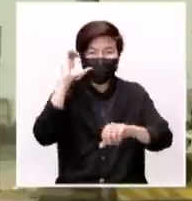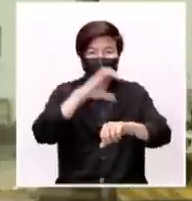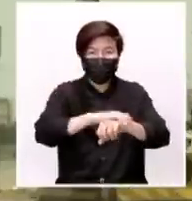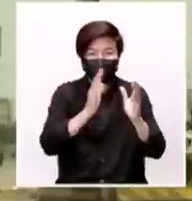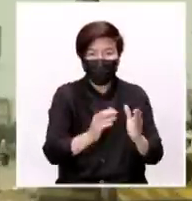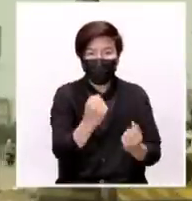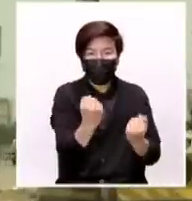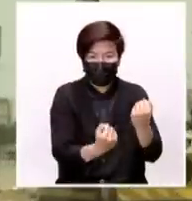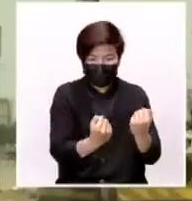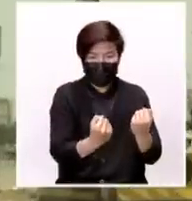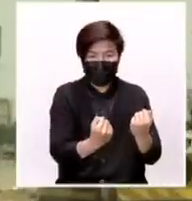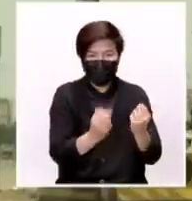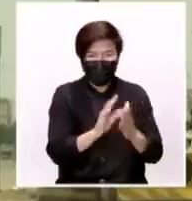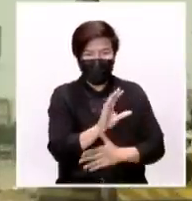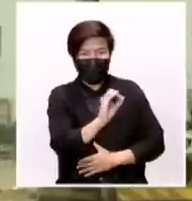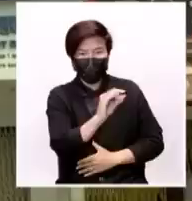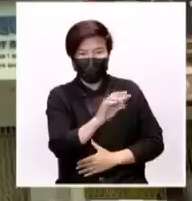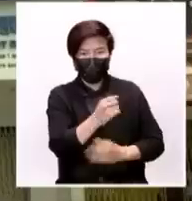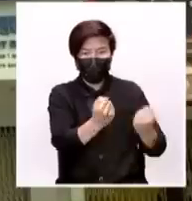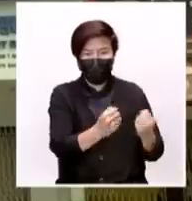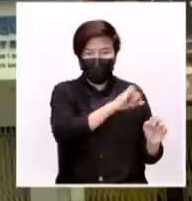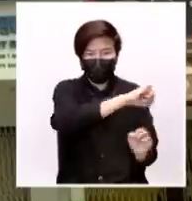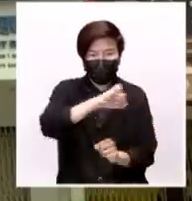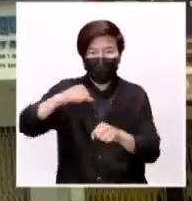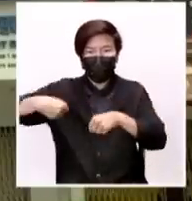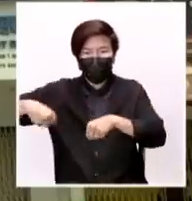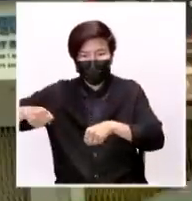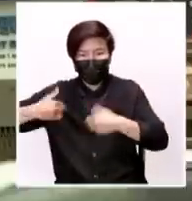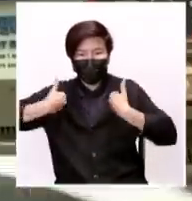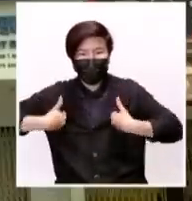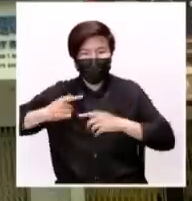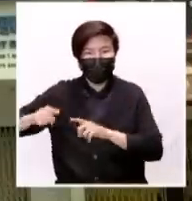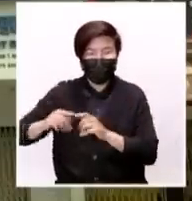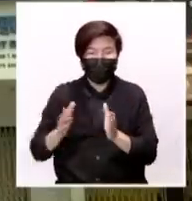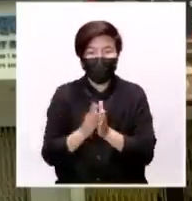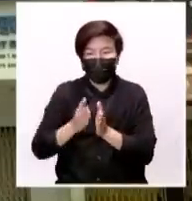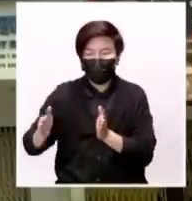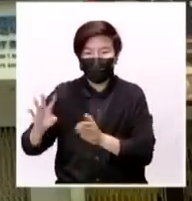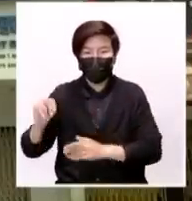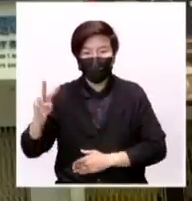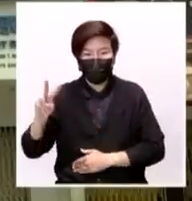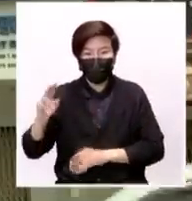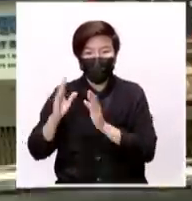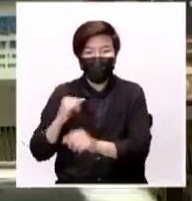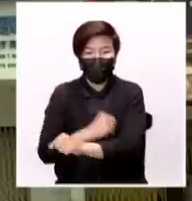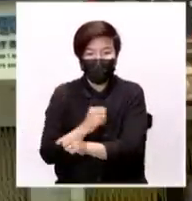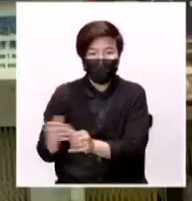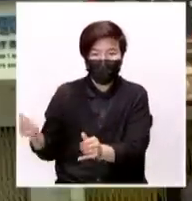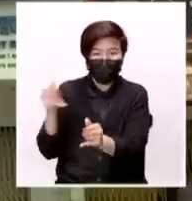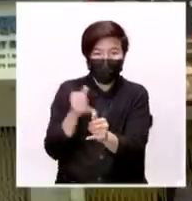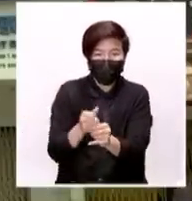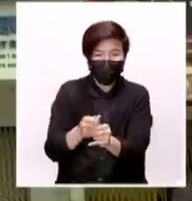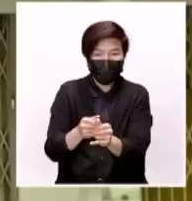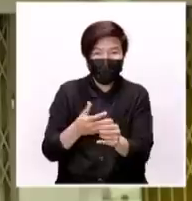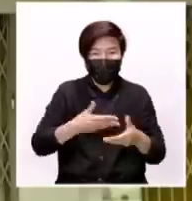รถมากกว่า50คนค่ะยึดรถตู้แล้วก็มอเตอร์ไซค์รับจ้างอีก42คันฐานพยายามนำคนงานโรงงานสิ่งทอออกจาก